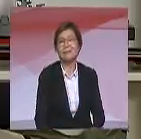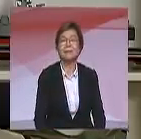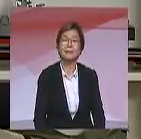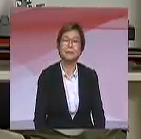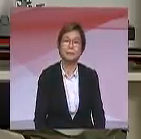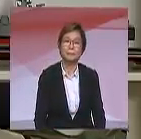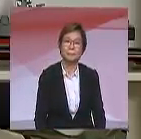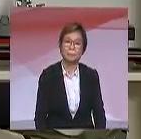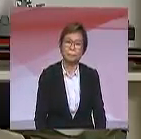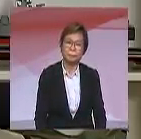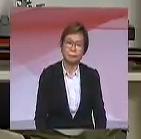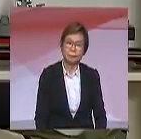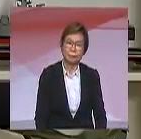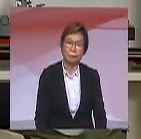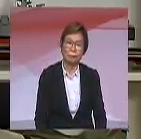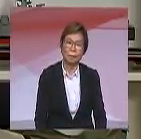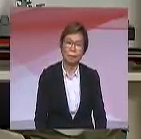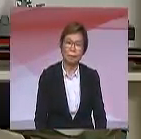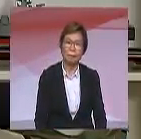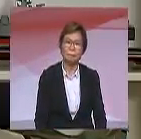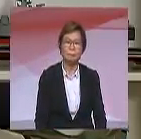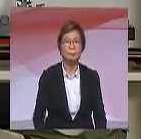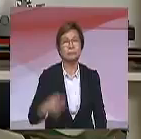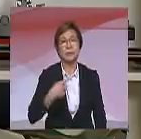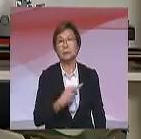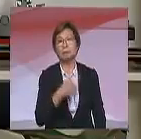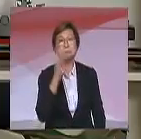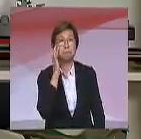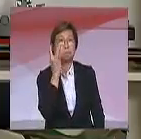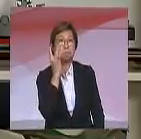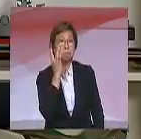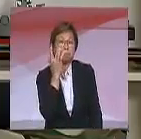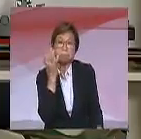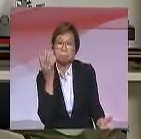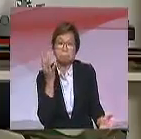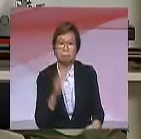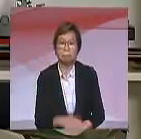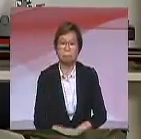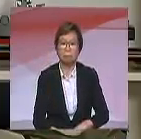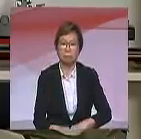tuan-tuan dan puan-puan, kita masih tidak tahu sama ada